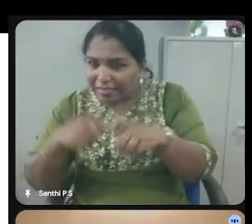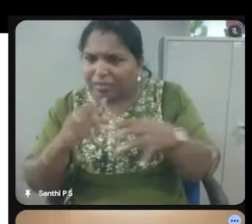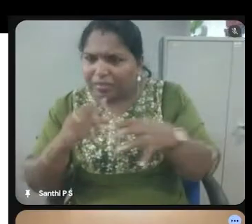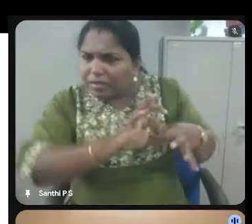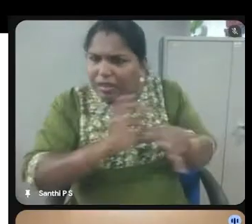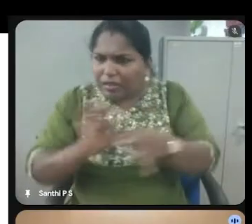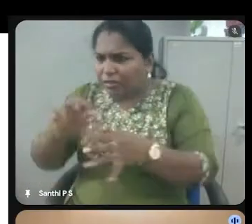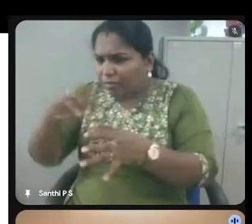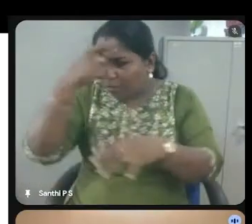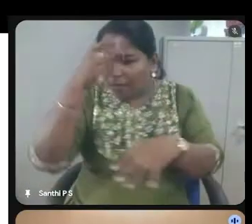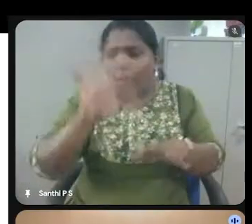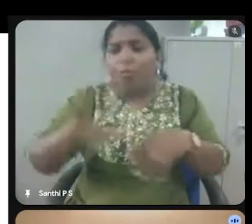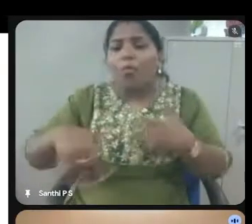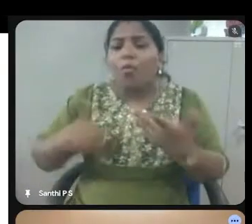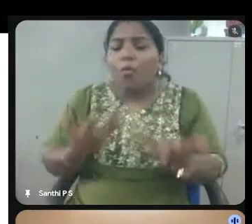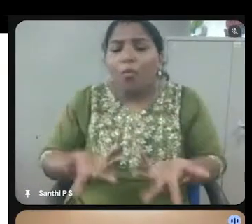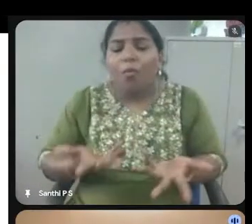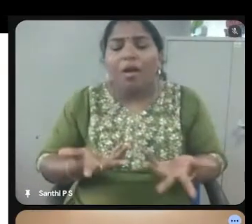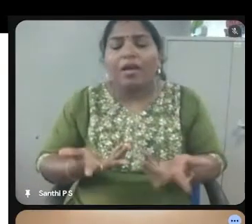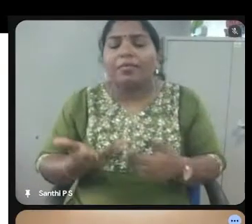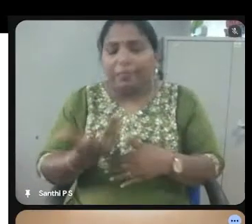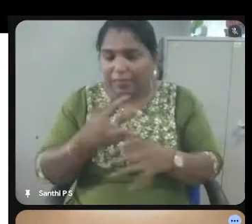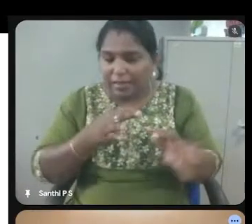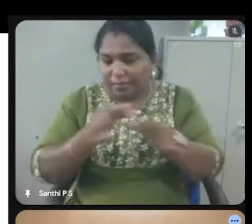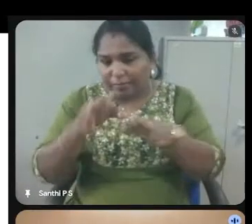പരിമിതമായ മൾട്ടി സെൻസറി ഇൻപുട്ട്. അതായത്